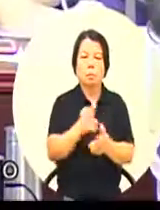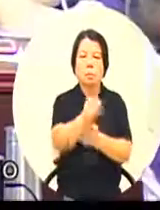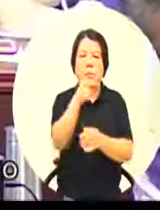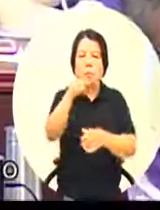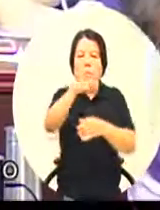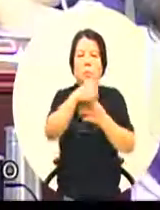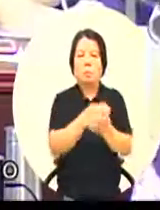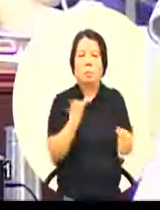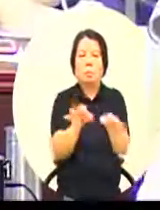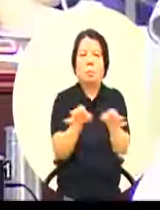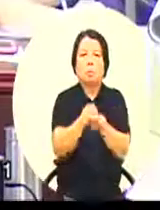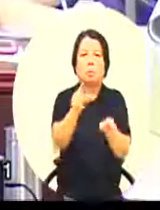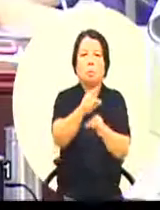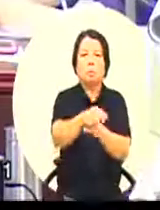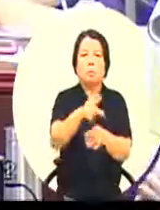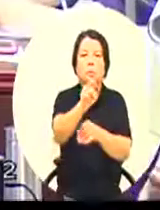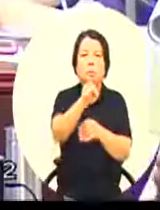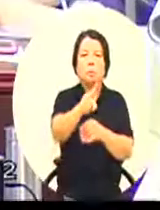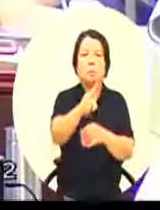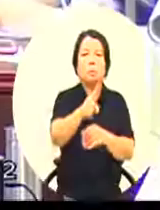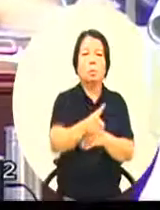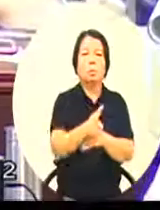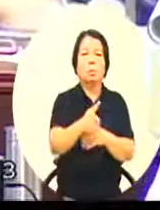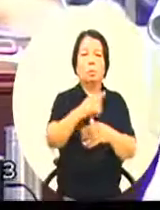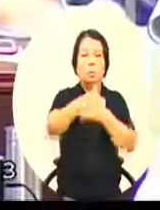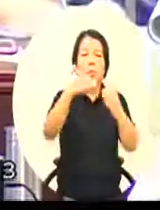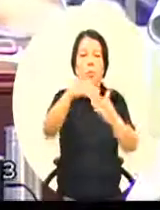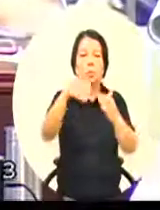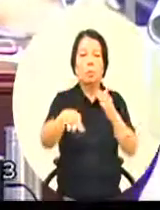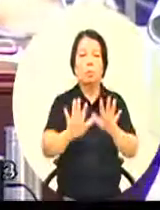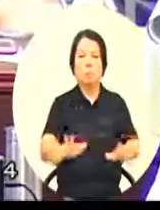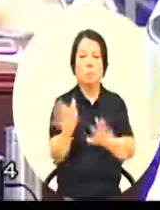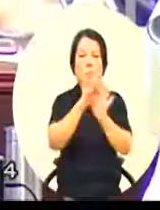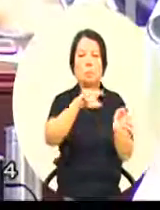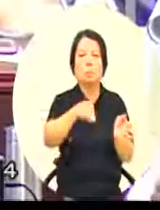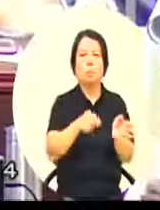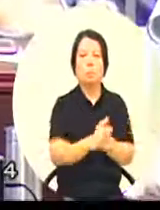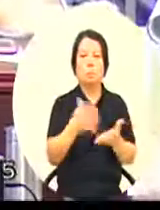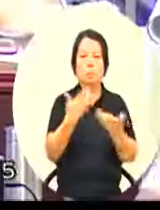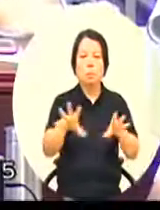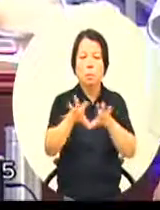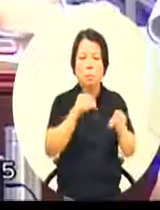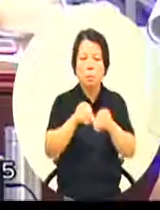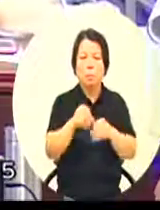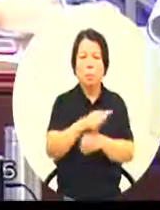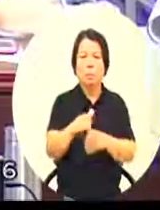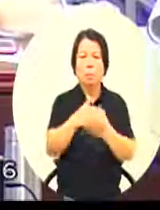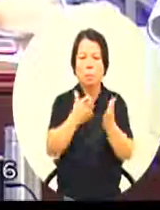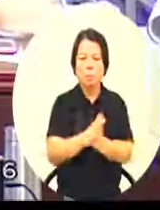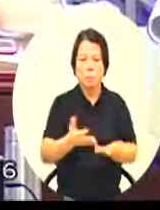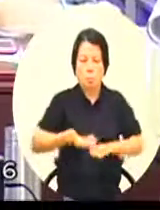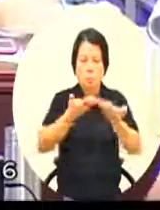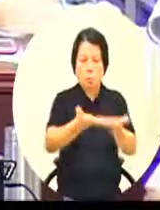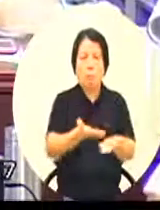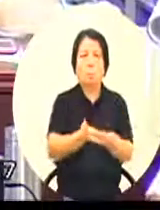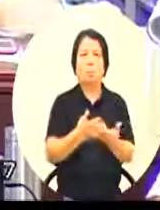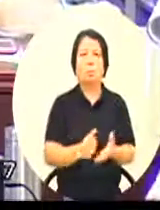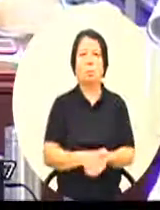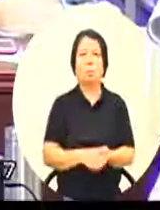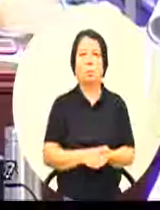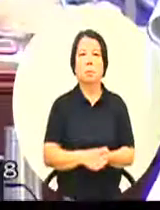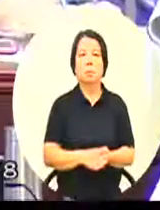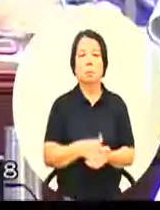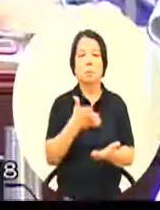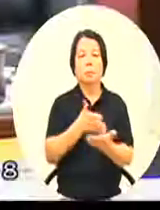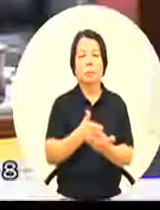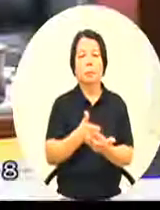哦，所以目前的状态是这样子的，所以跟议员报告还有很多资料，恐怕还要进一步再提供。好，以上，谢